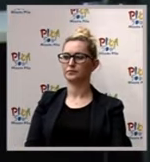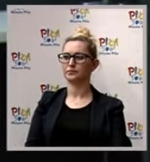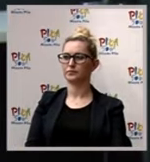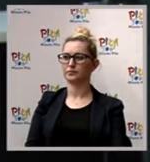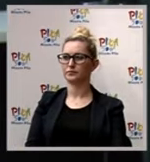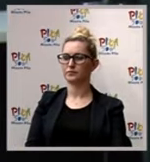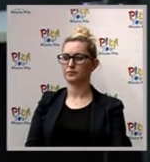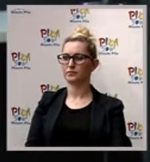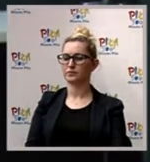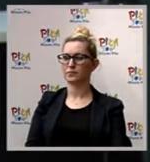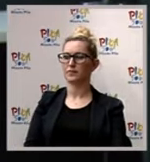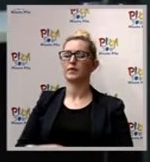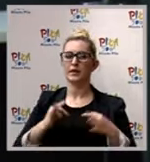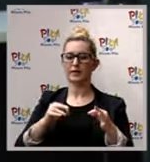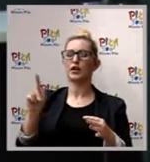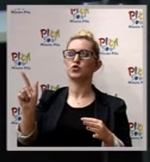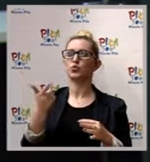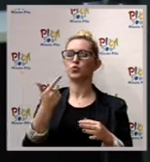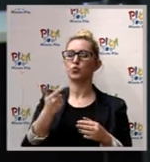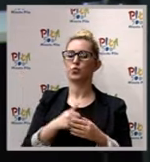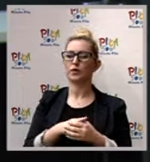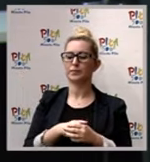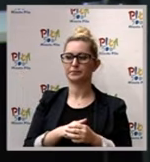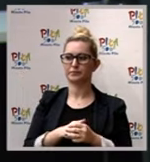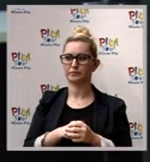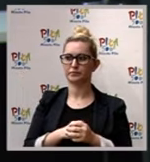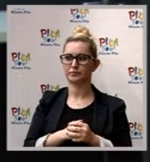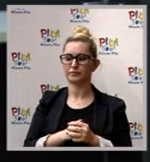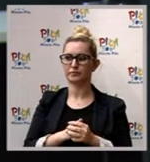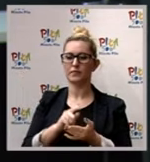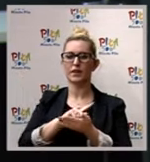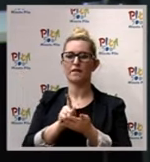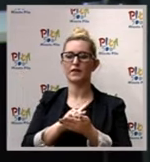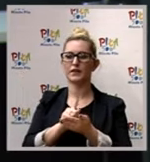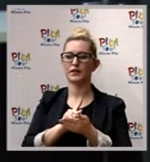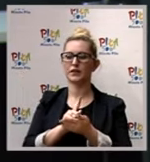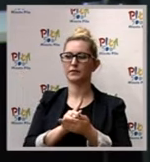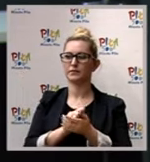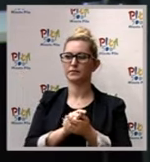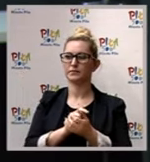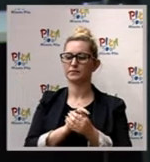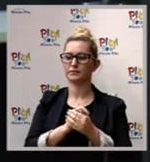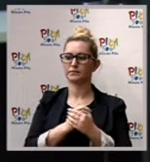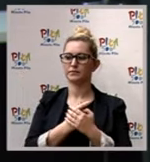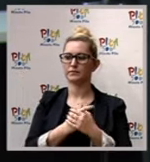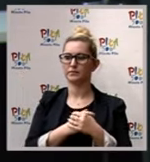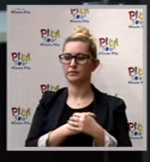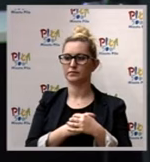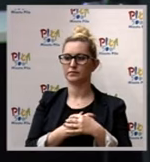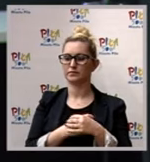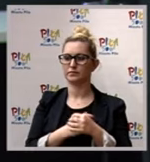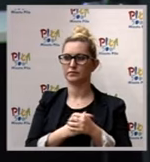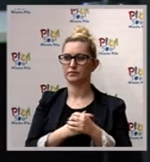I drugi protokół Komisji Skrutacyjnej z ustalenia wyników głosowania w celu uzupełnienia listy ławników na